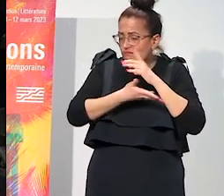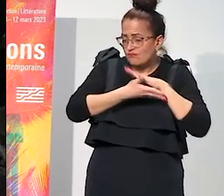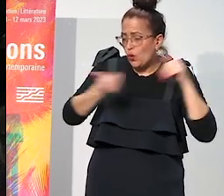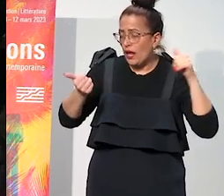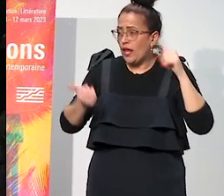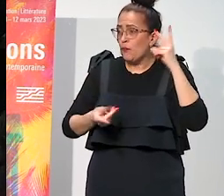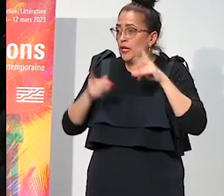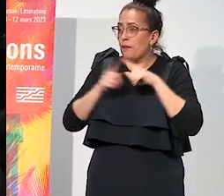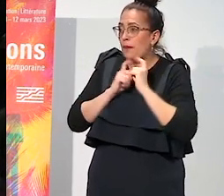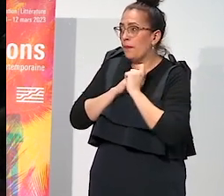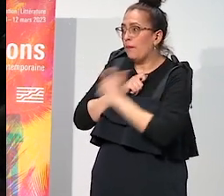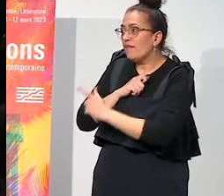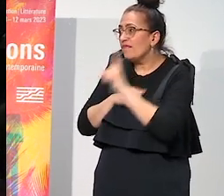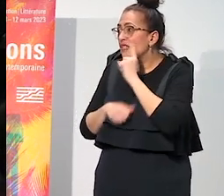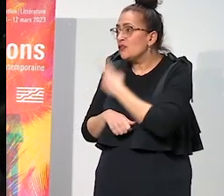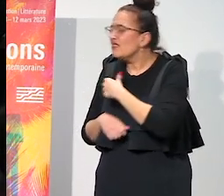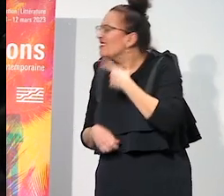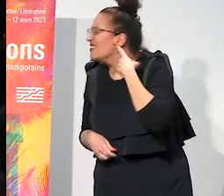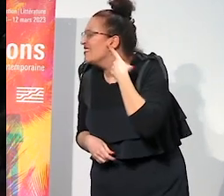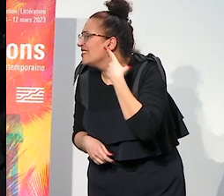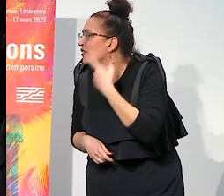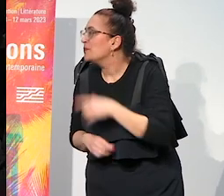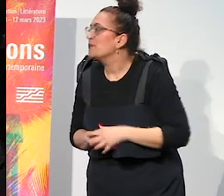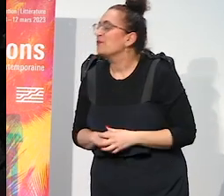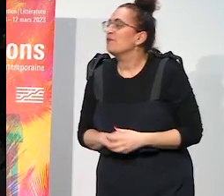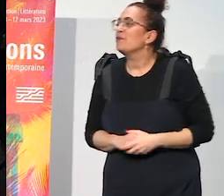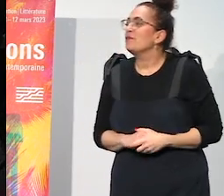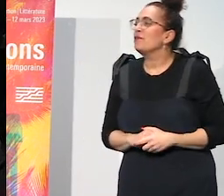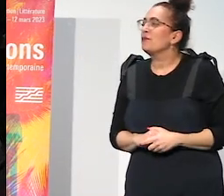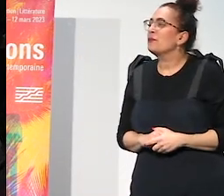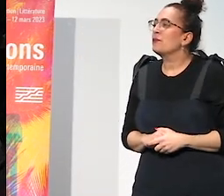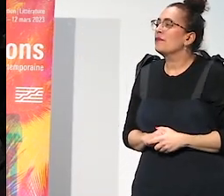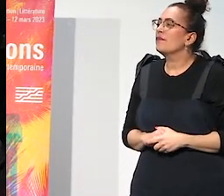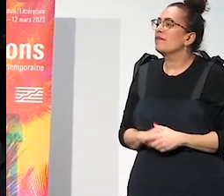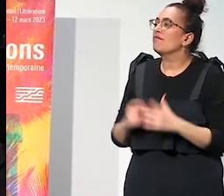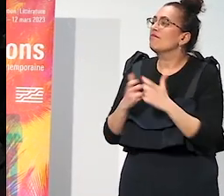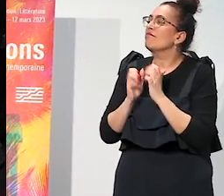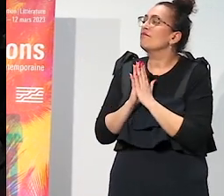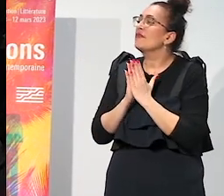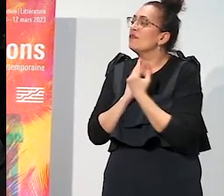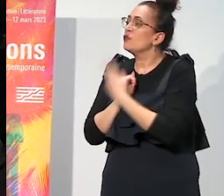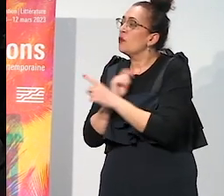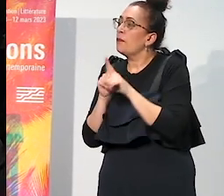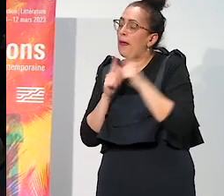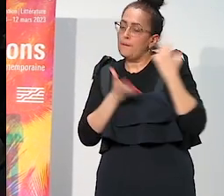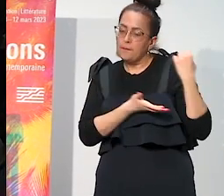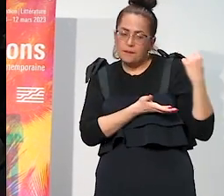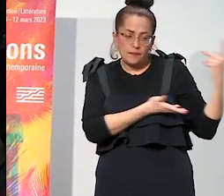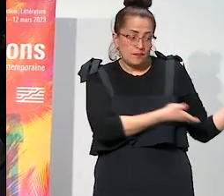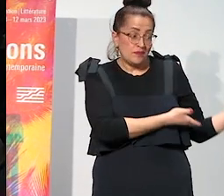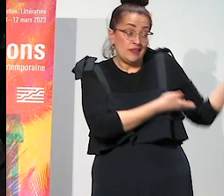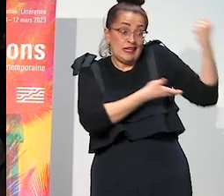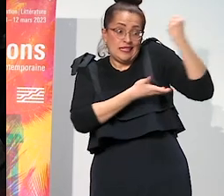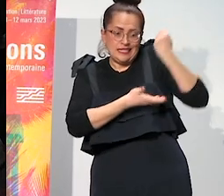suppose. Attendez, je n'ai pas entendu après. Je voulais savoir si du coup ce livre, ce ne serait pas aussi une sorte d'héritage ou de